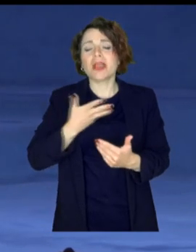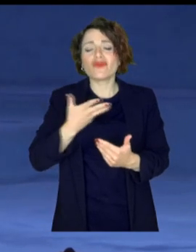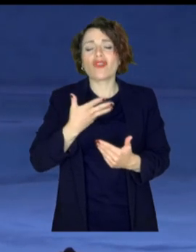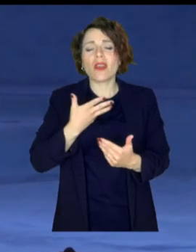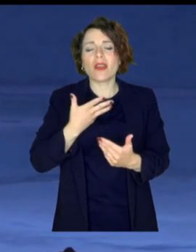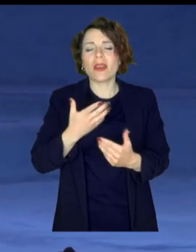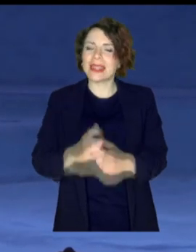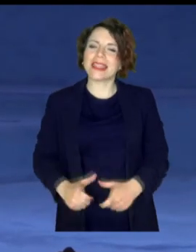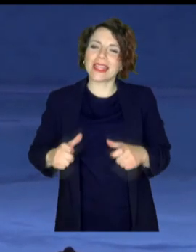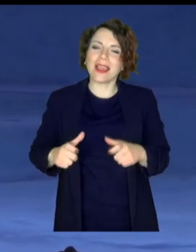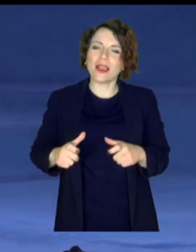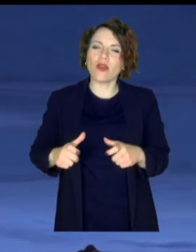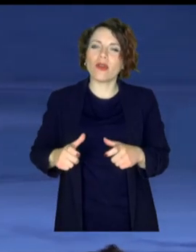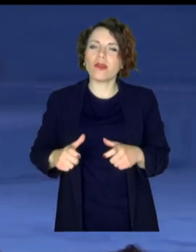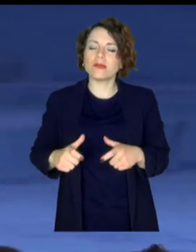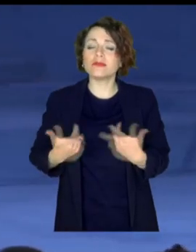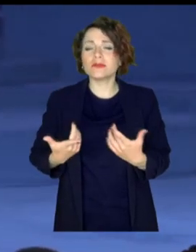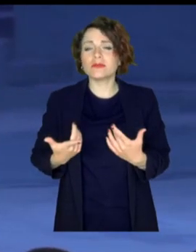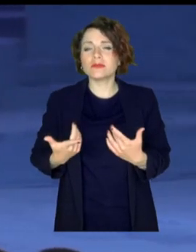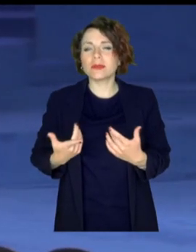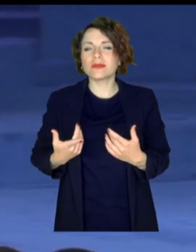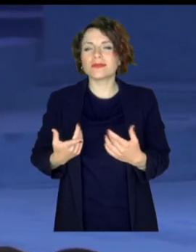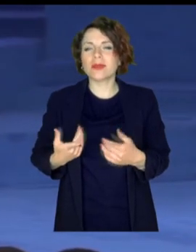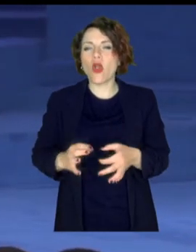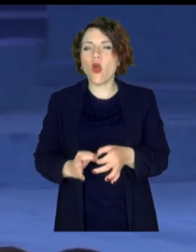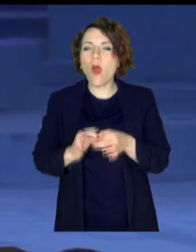loro corpo. È collegato al corpo.